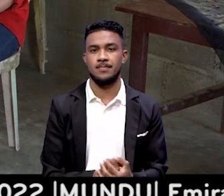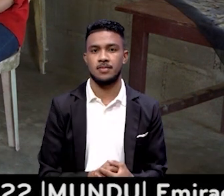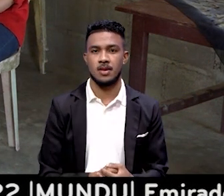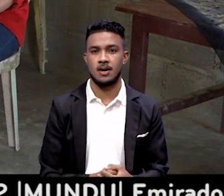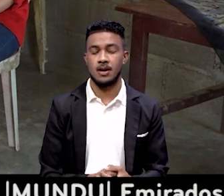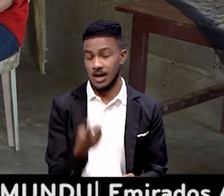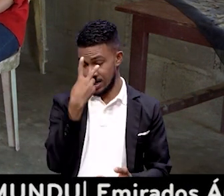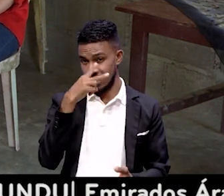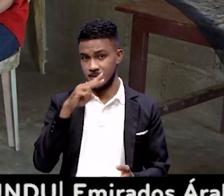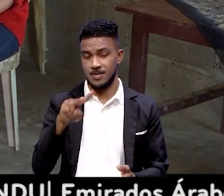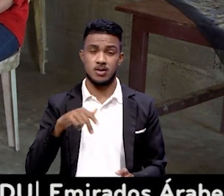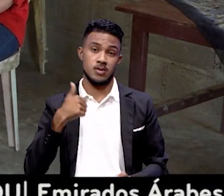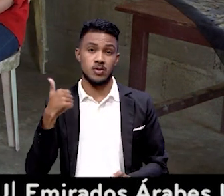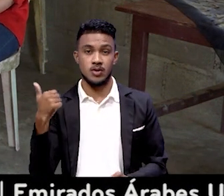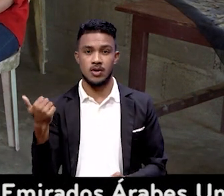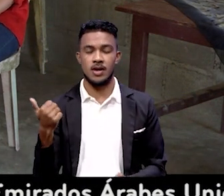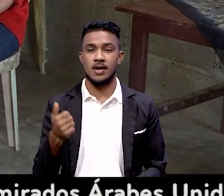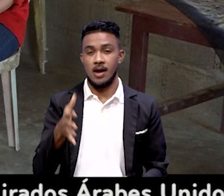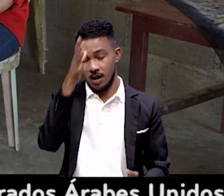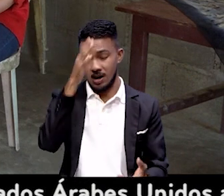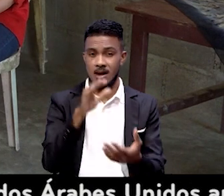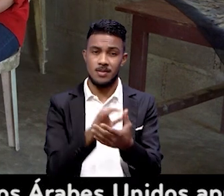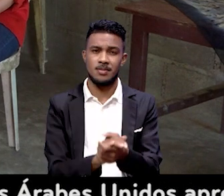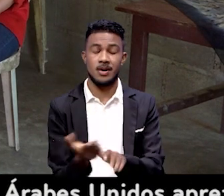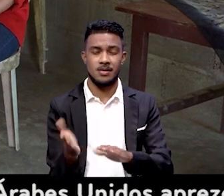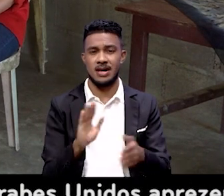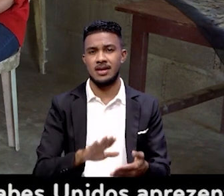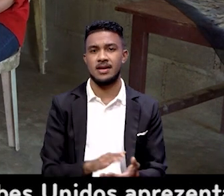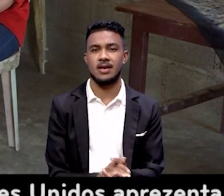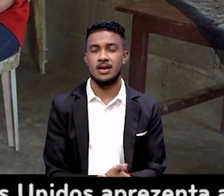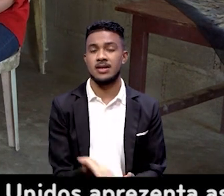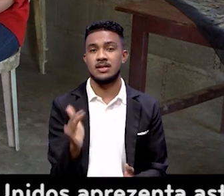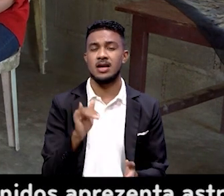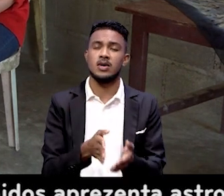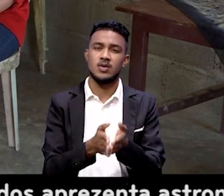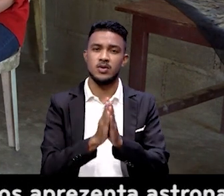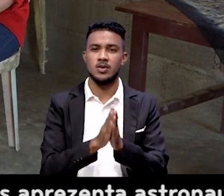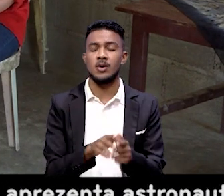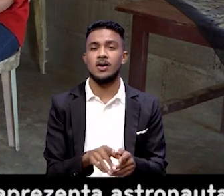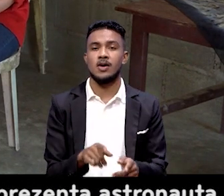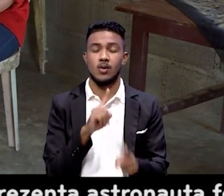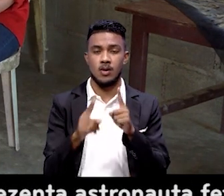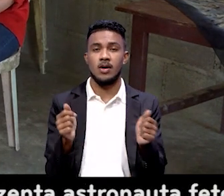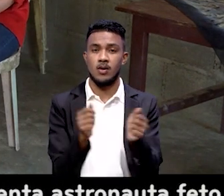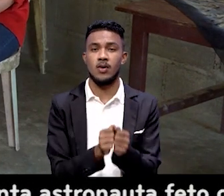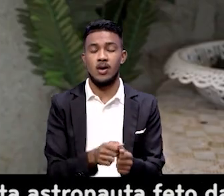teke basoring, sirani apa laiha, sirah husu kalai, sirah sempre kuliah buat rumah bama kalai.